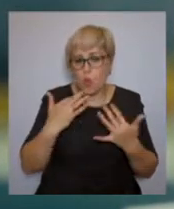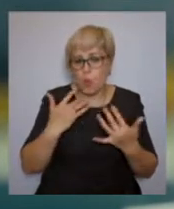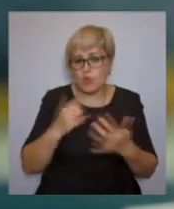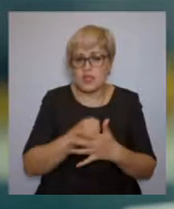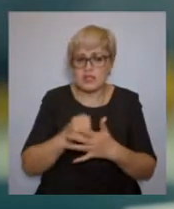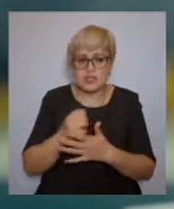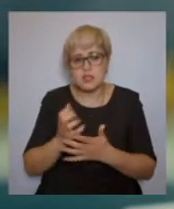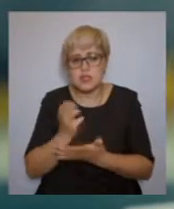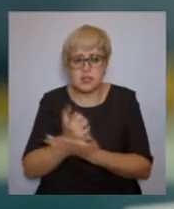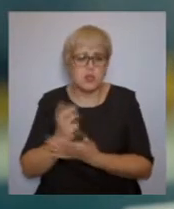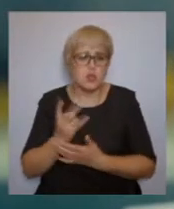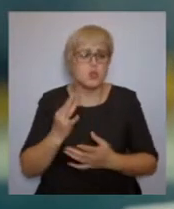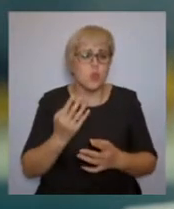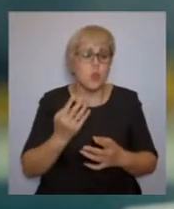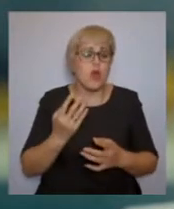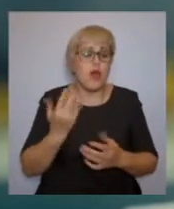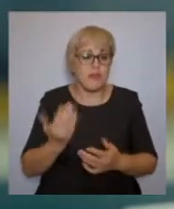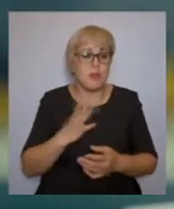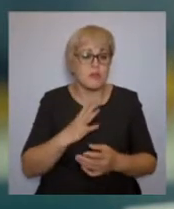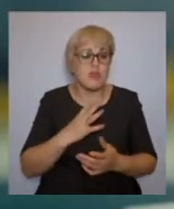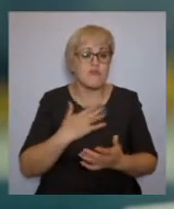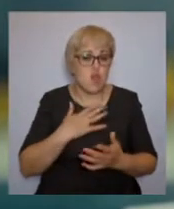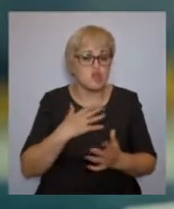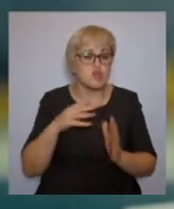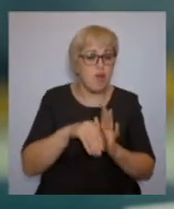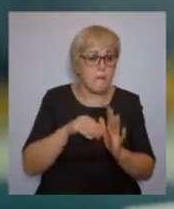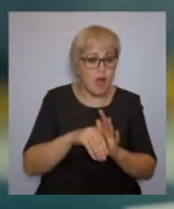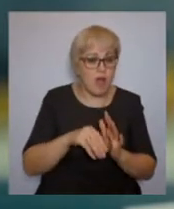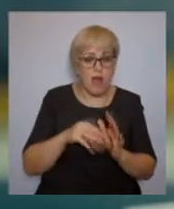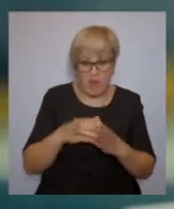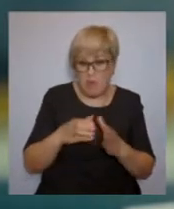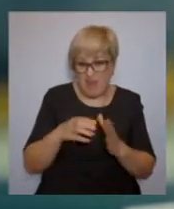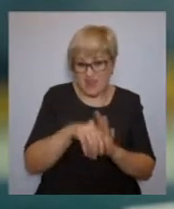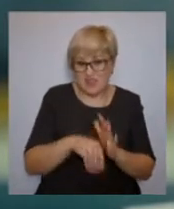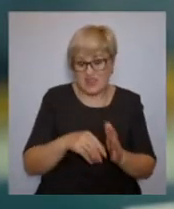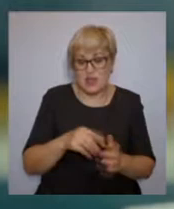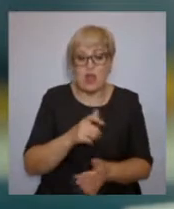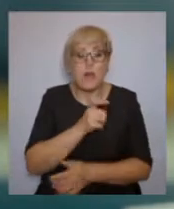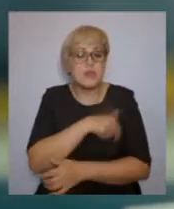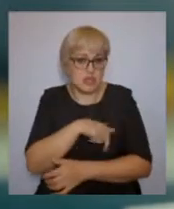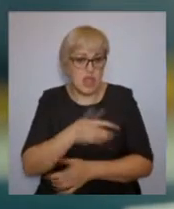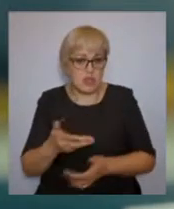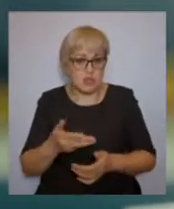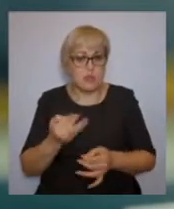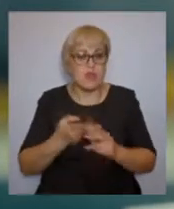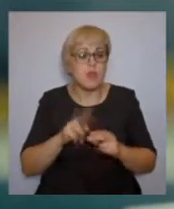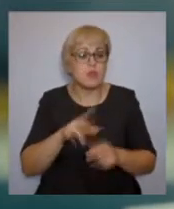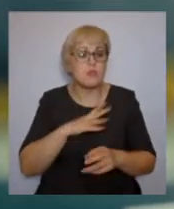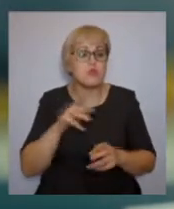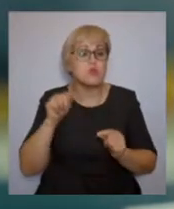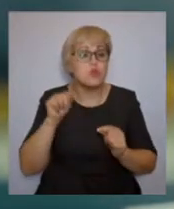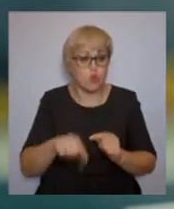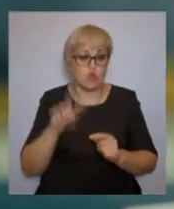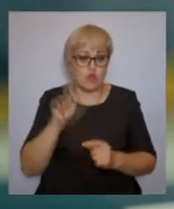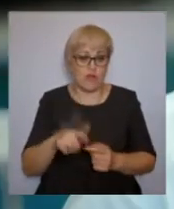который нас подвиг нам большая часть наш наших побед и это тот человек который нам открыл